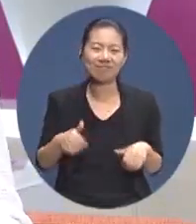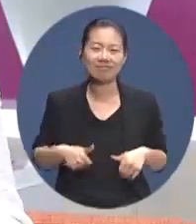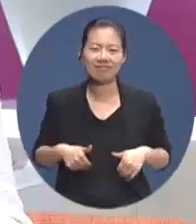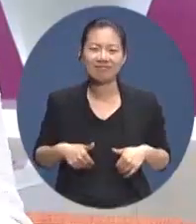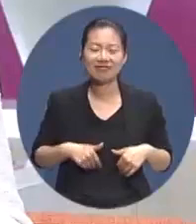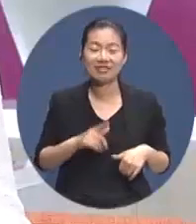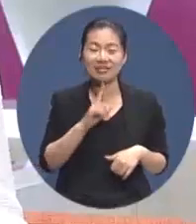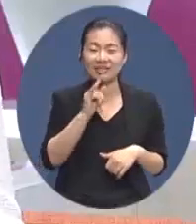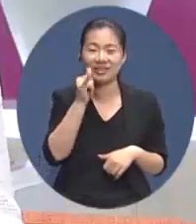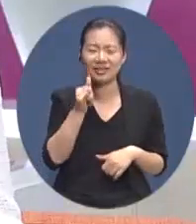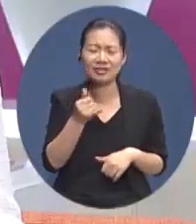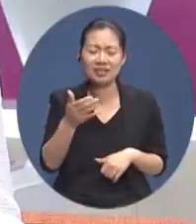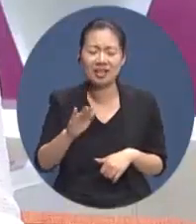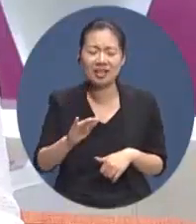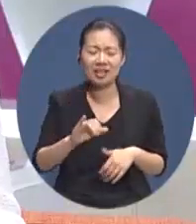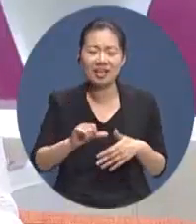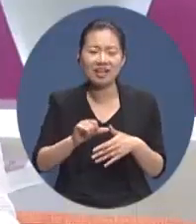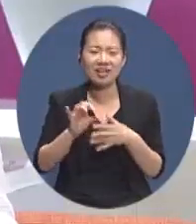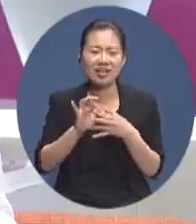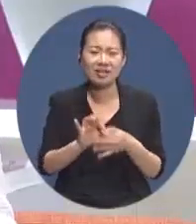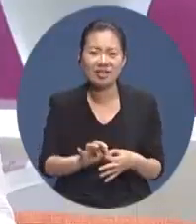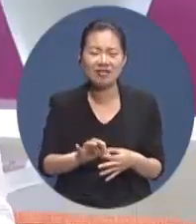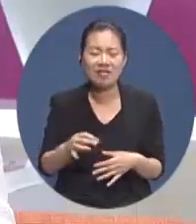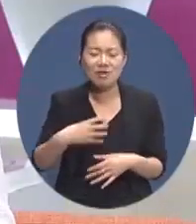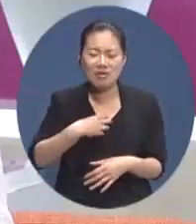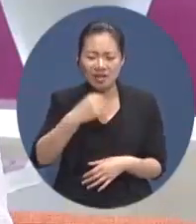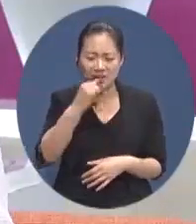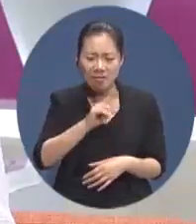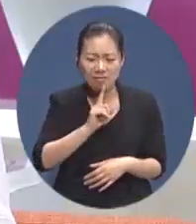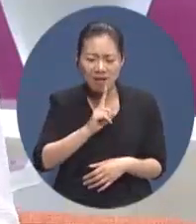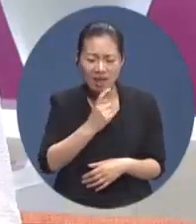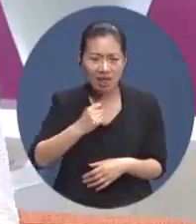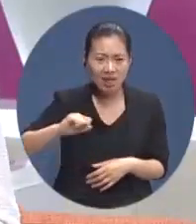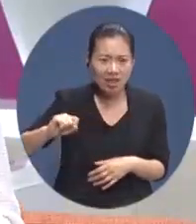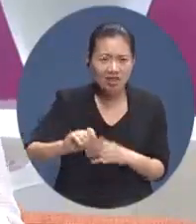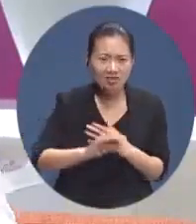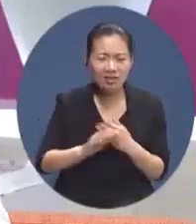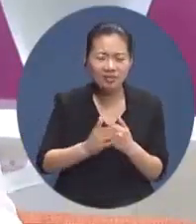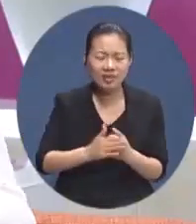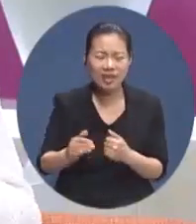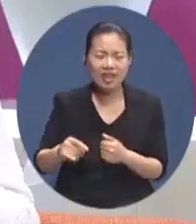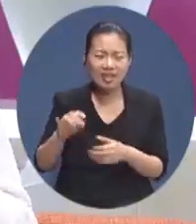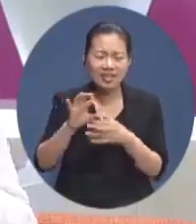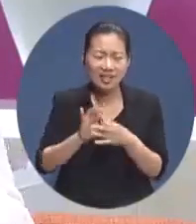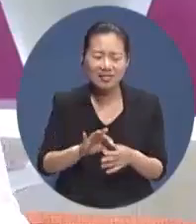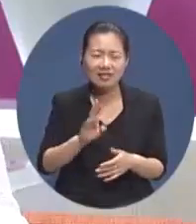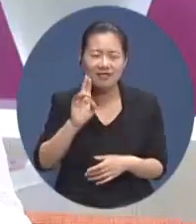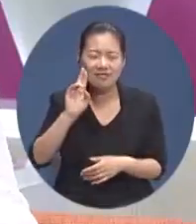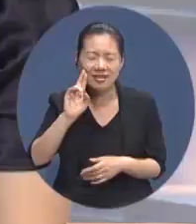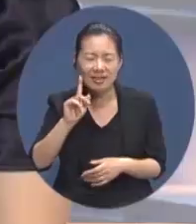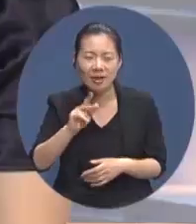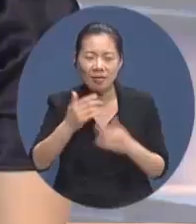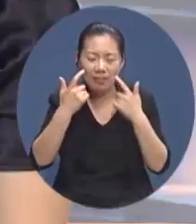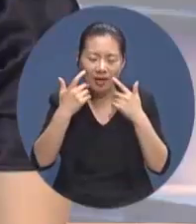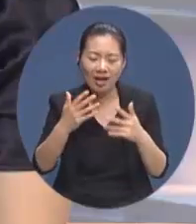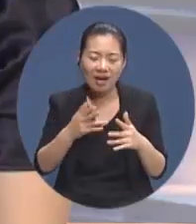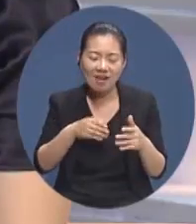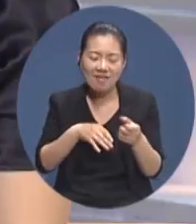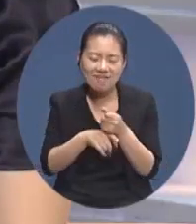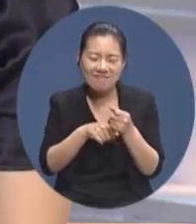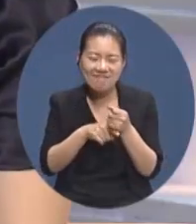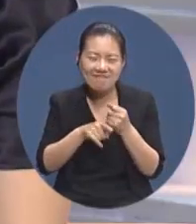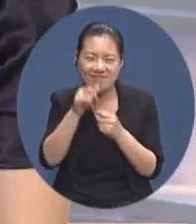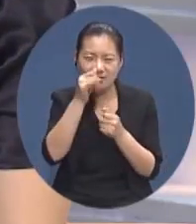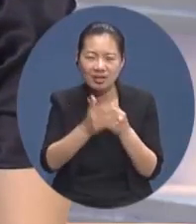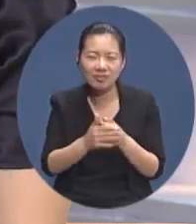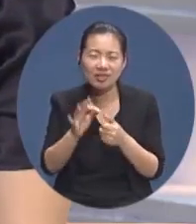얘기를 해줘야 되는데 자꾸 아이하고 위험한데 요것이 말을 안 들어? 그치. 그러니까 자꾸 시시비비를 따지고 네. 있다고 아이하고요. 그러다 보니까 자꾸 싸움이